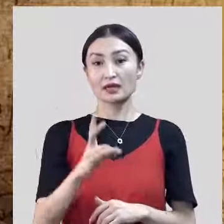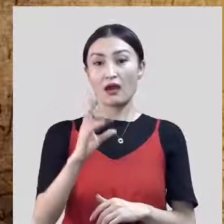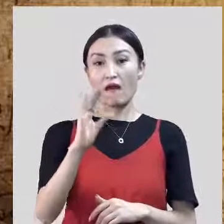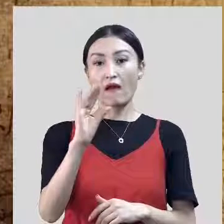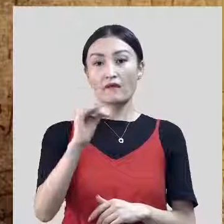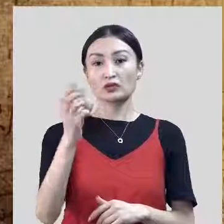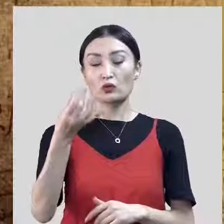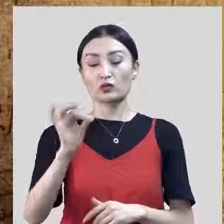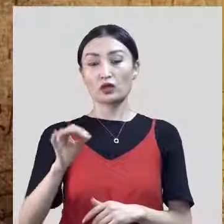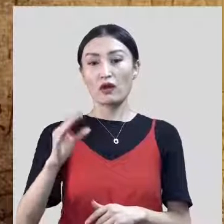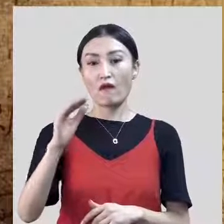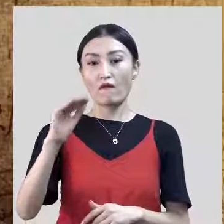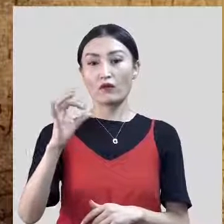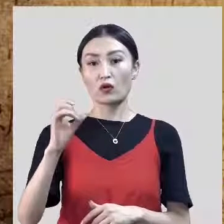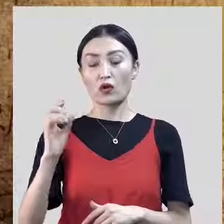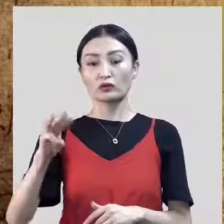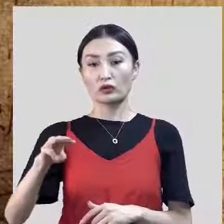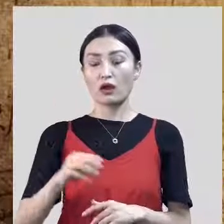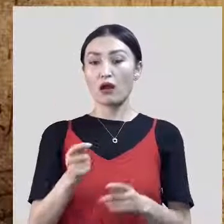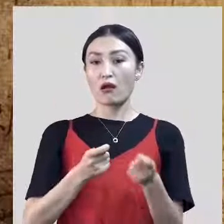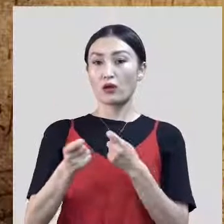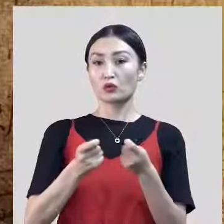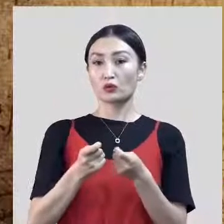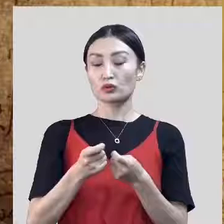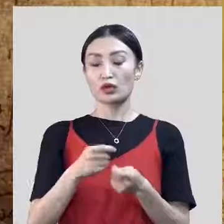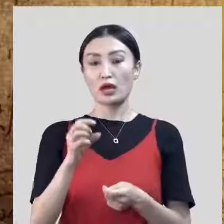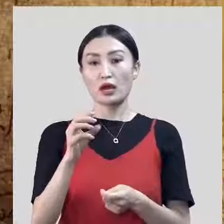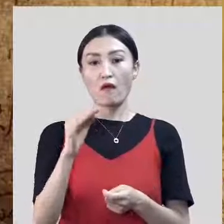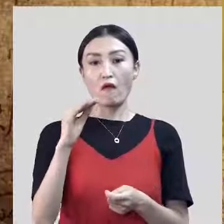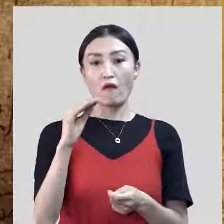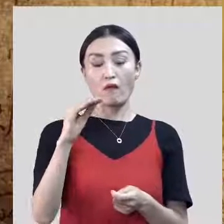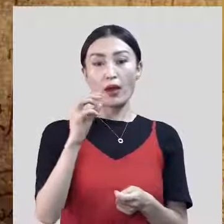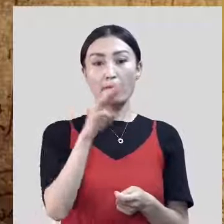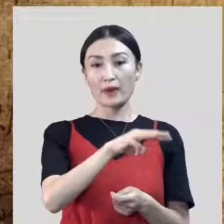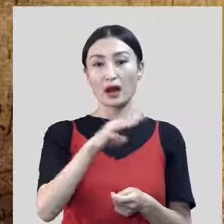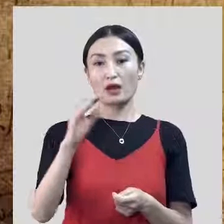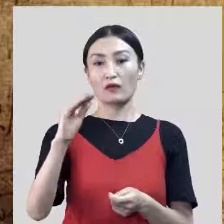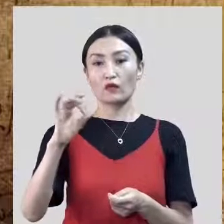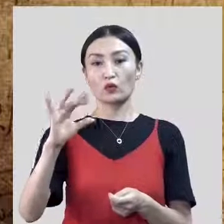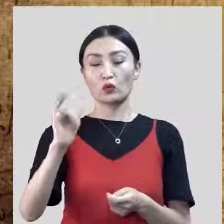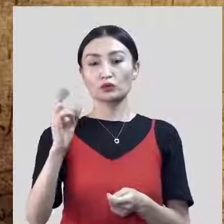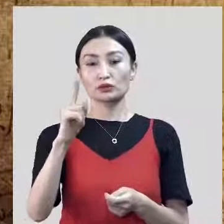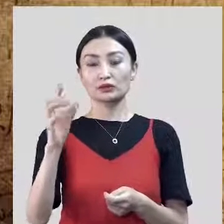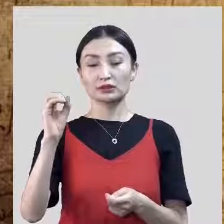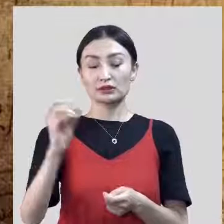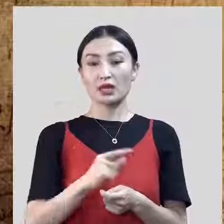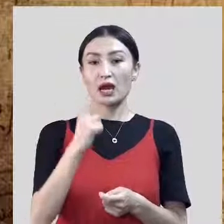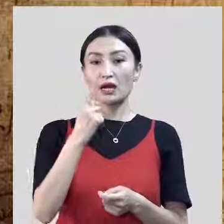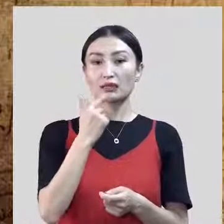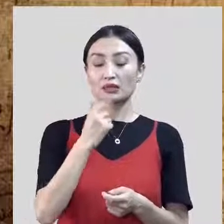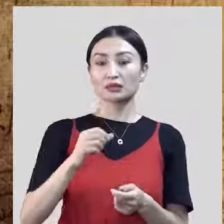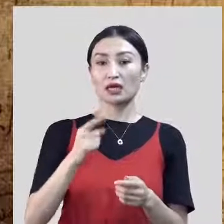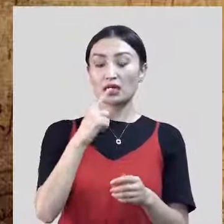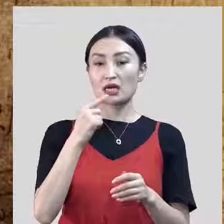фронте восточный фронт командующий михаил фрунзе в результате наступления красной армии